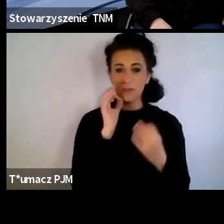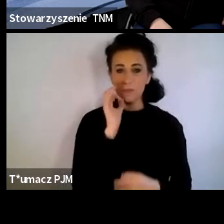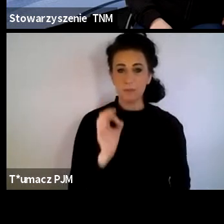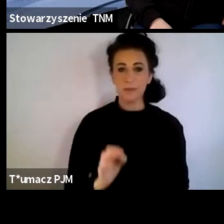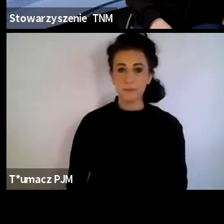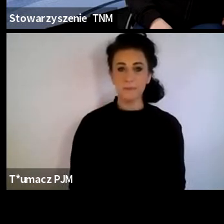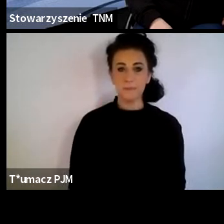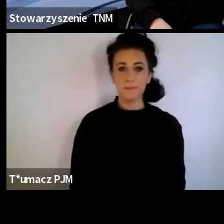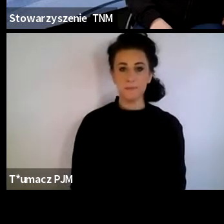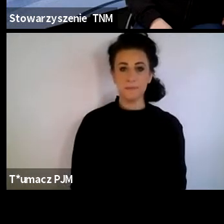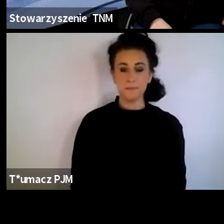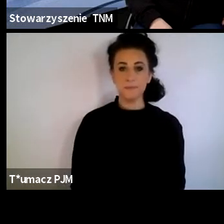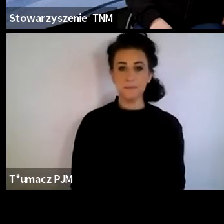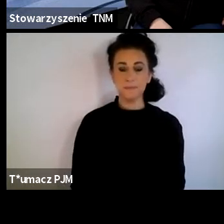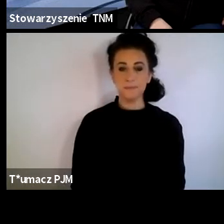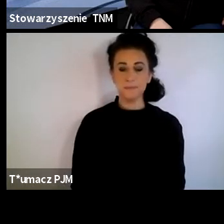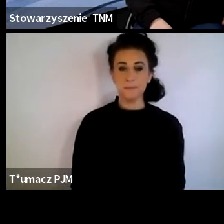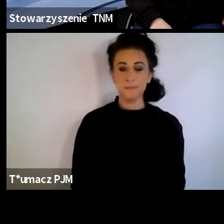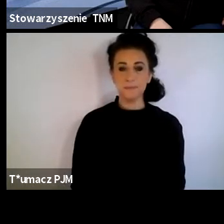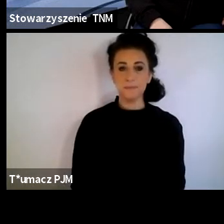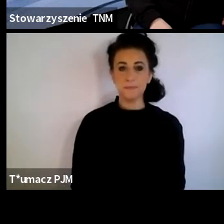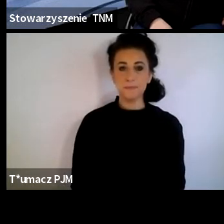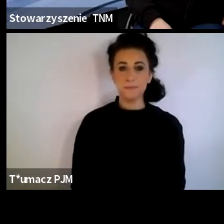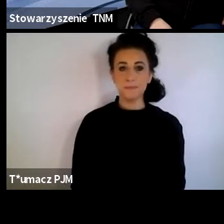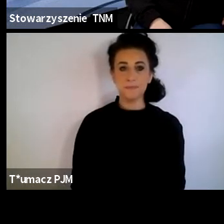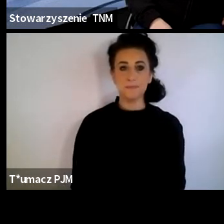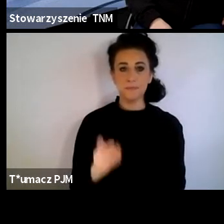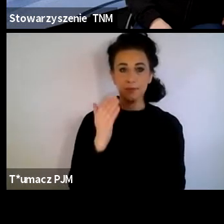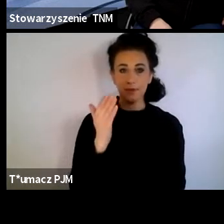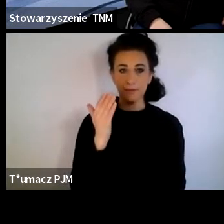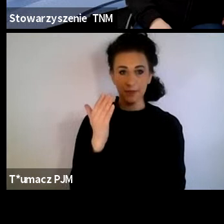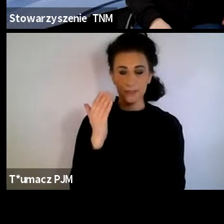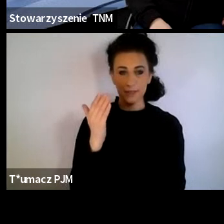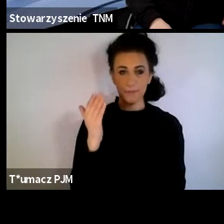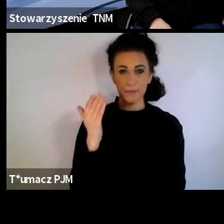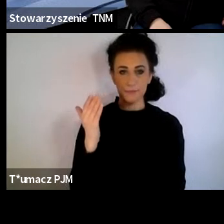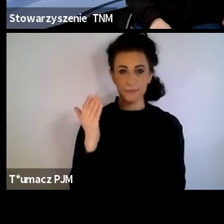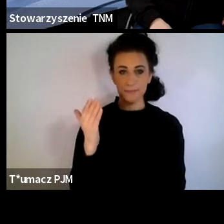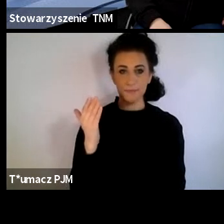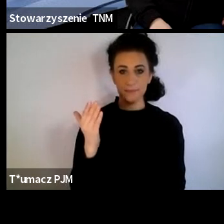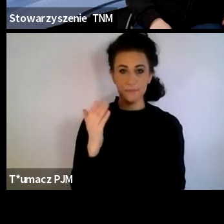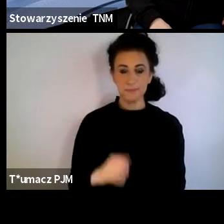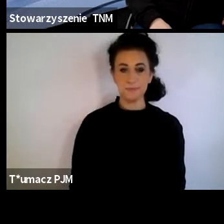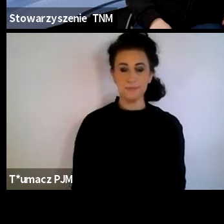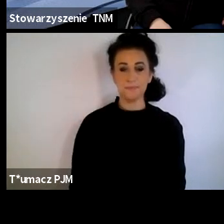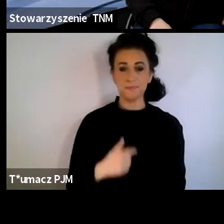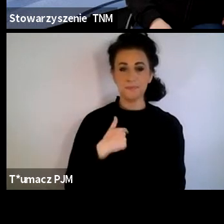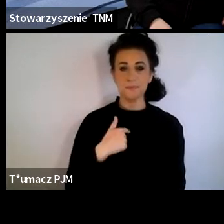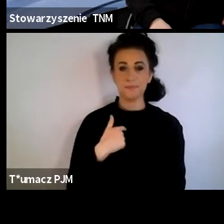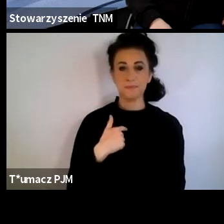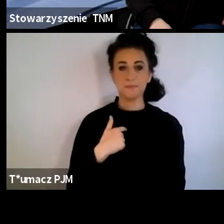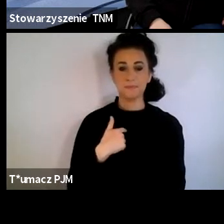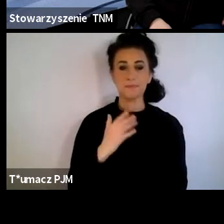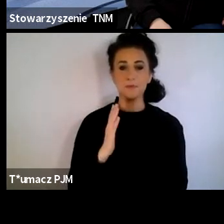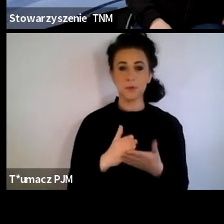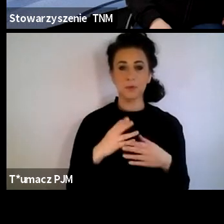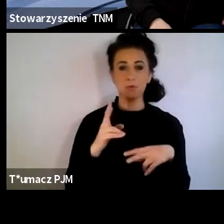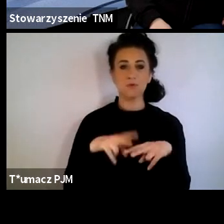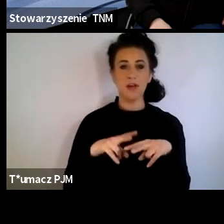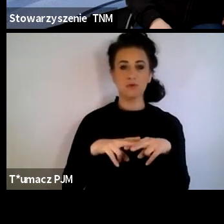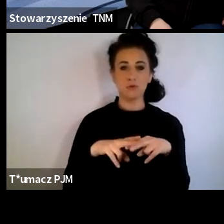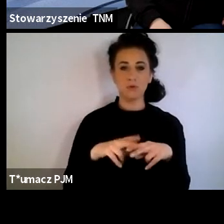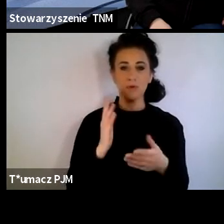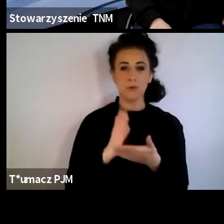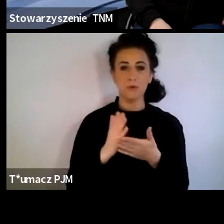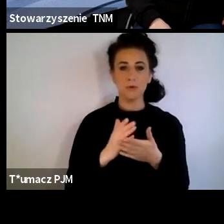Dzień dobry, relacjonuję Państwu, co widzę na Państwu. Damian Liśkiewicz, Rzeszowa, już zmierzam do biura, lada moment będę